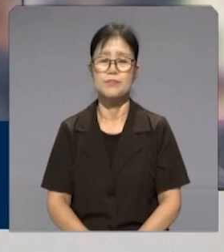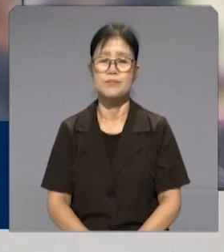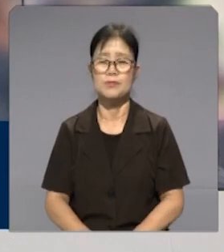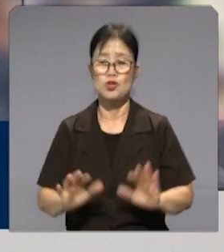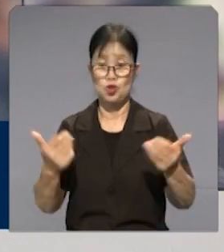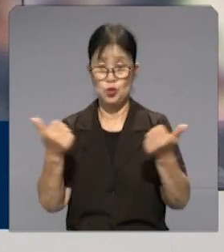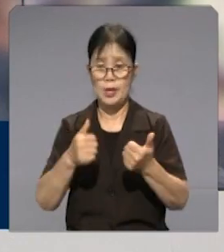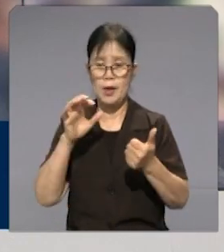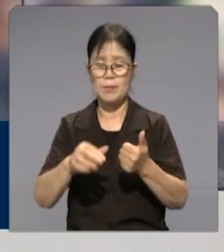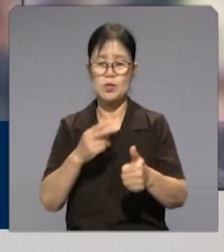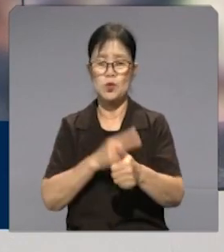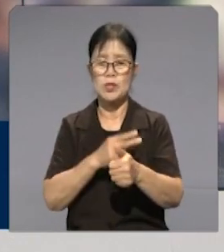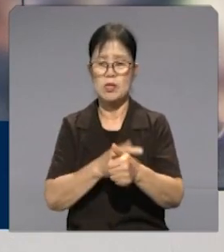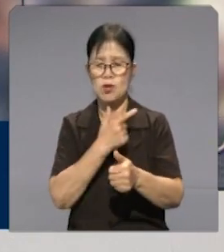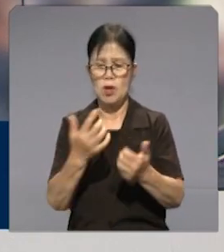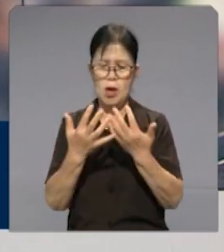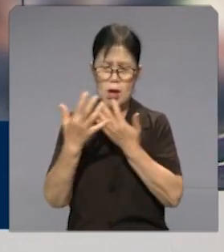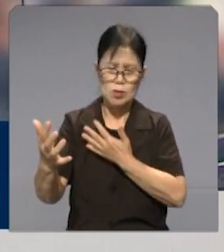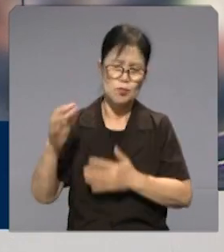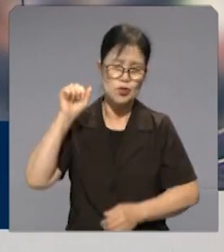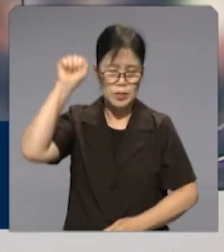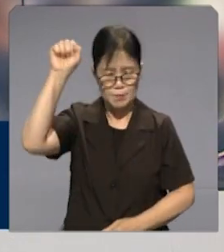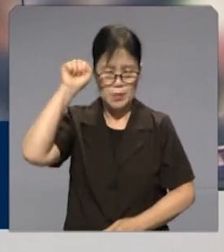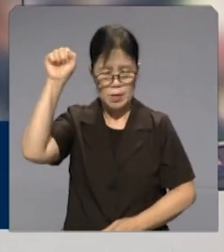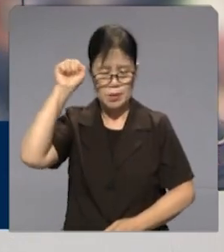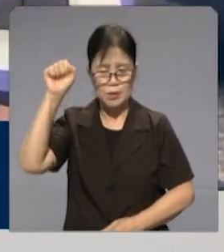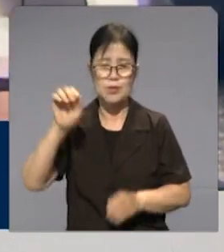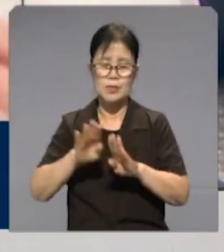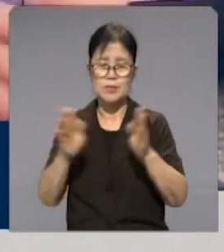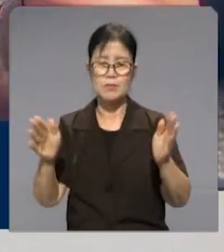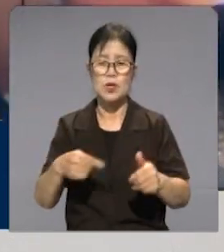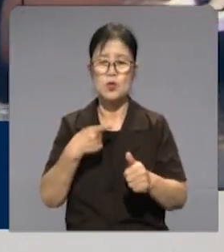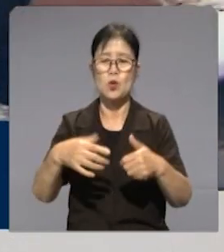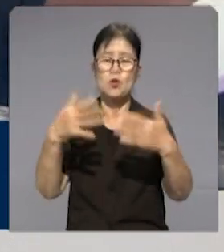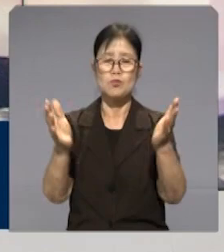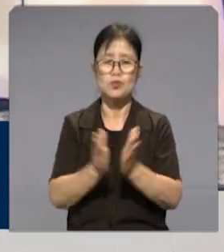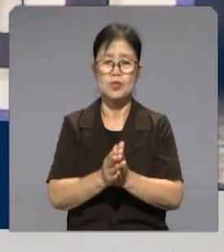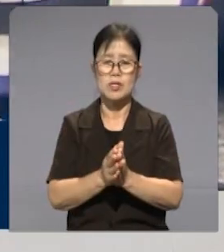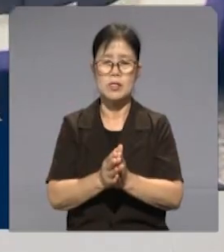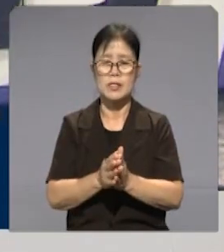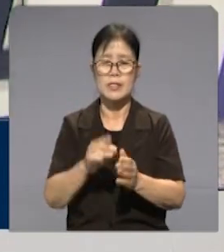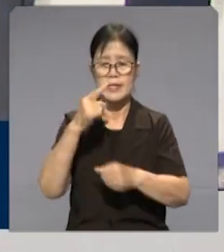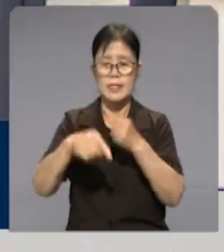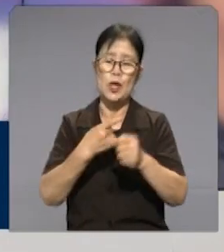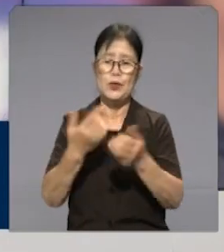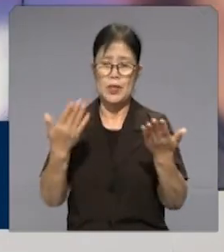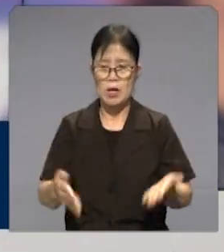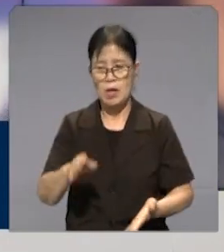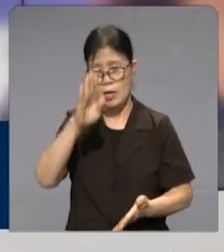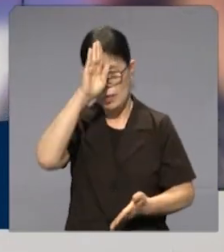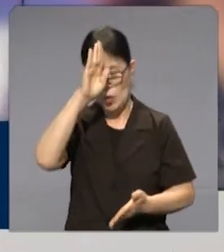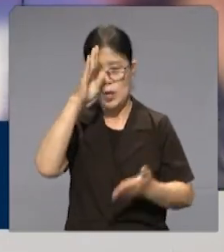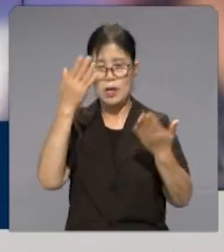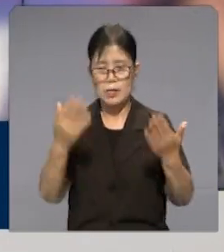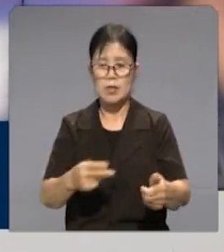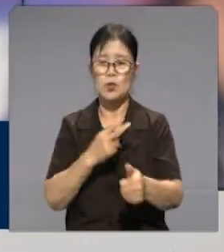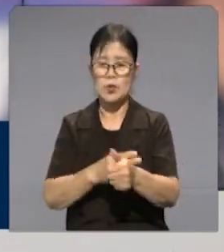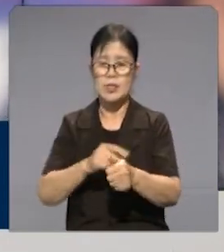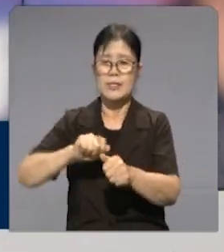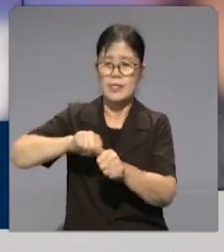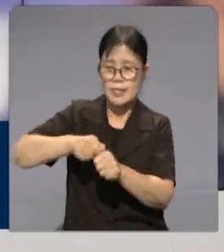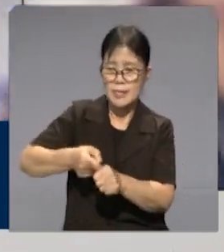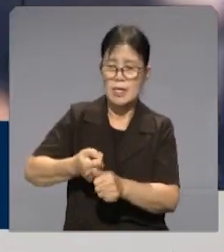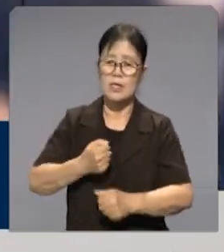국회 앞에선 교사들의 대규모 추모 집회가 열렸습니다. 교육부는 집단 연가와 병가를 낸 교원들을